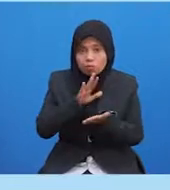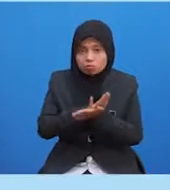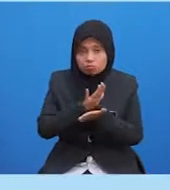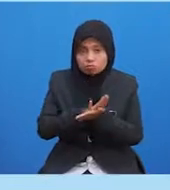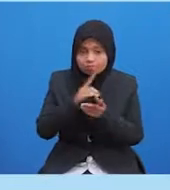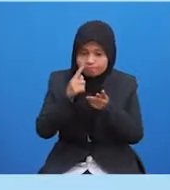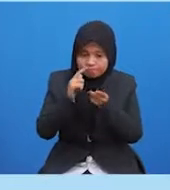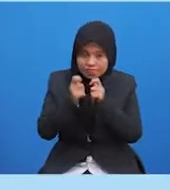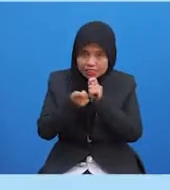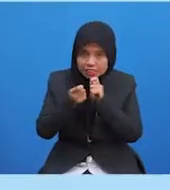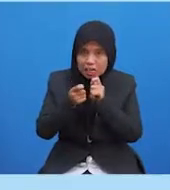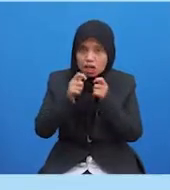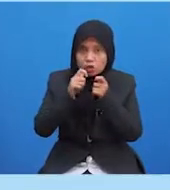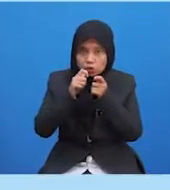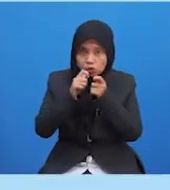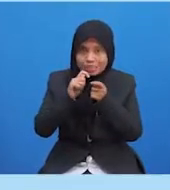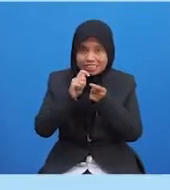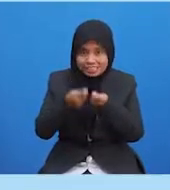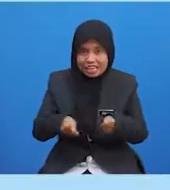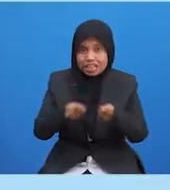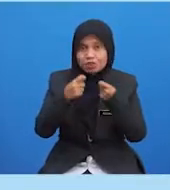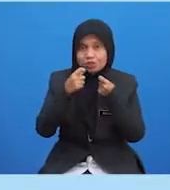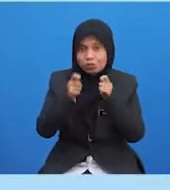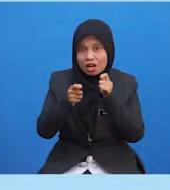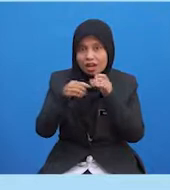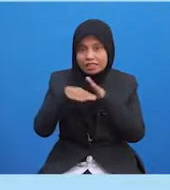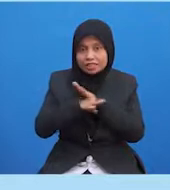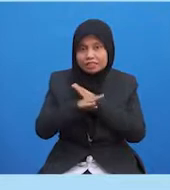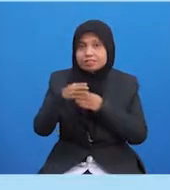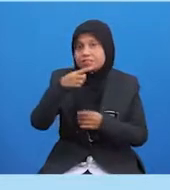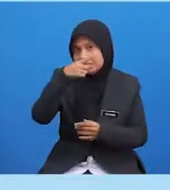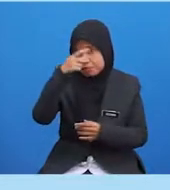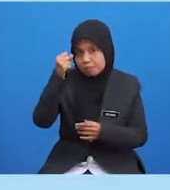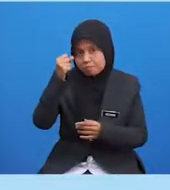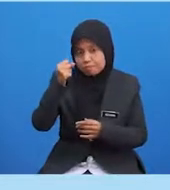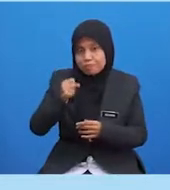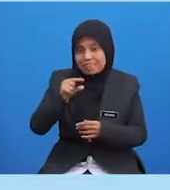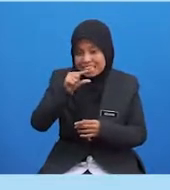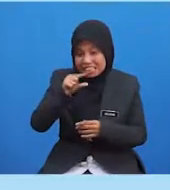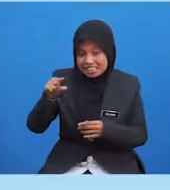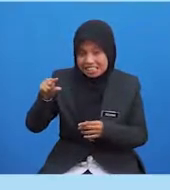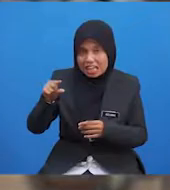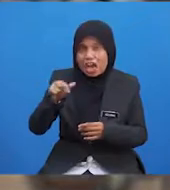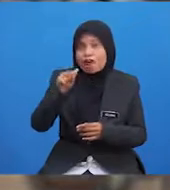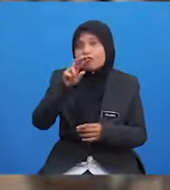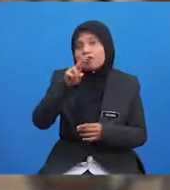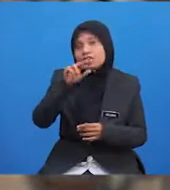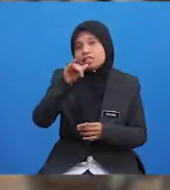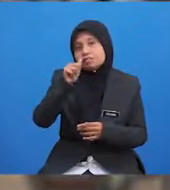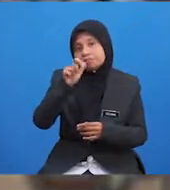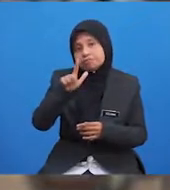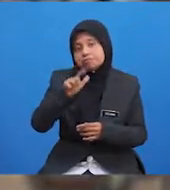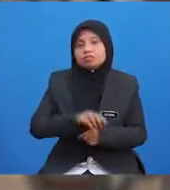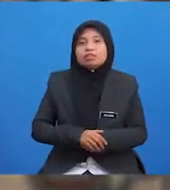bertukar kepada jenis teks Arial Black dalam dokumen HTML. Gaya